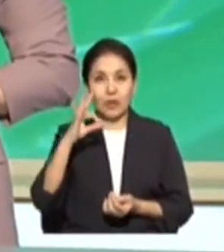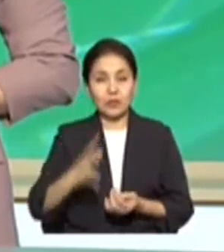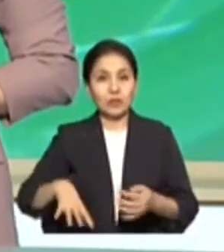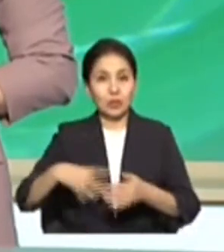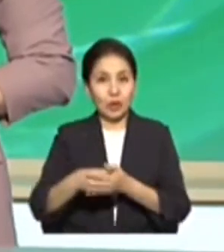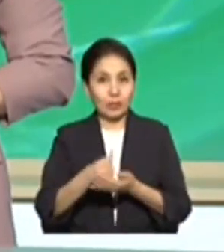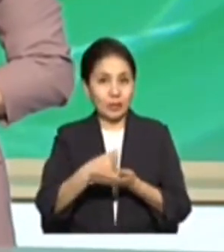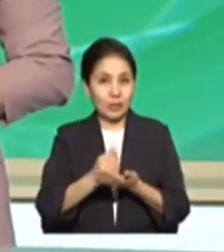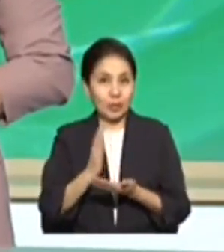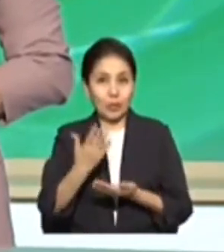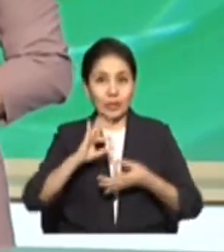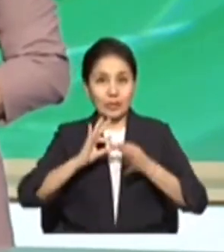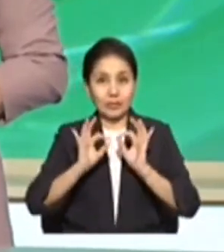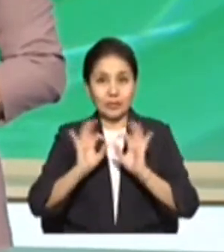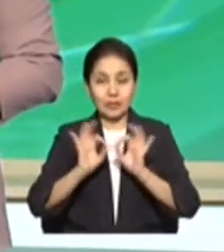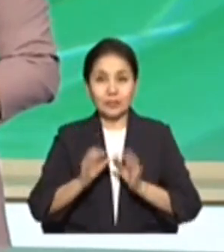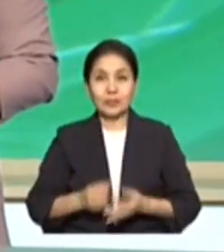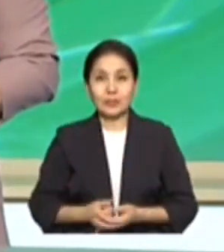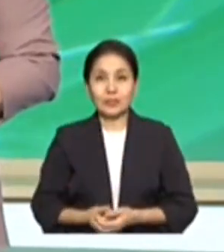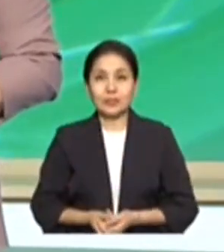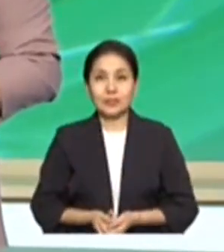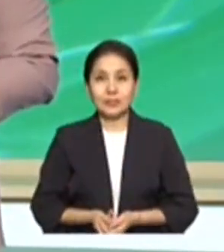to'lashi belgilanmoqda. Batafsil dastlabki lavhamizda.